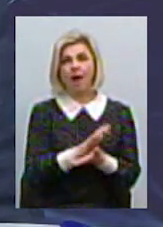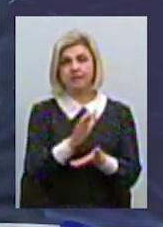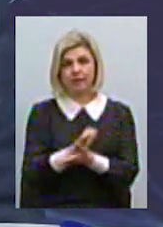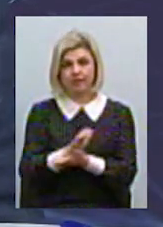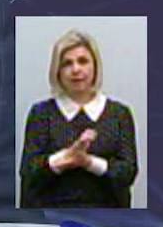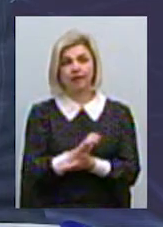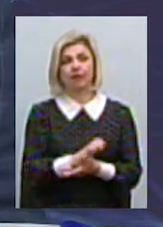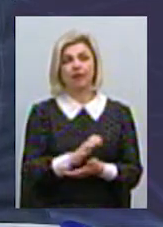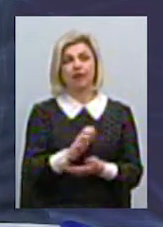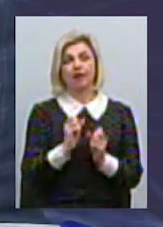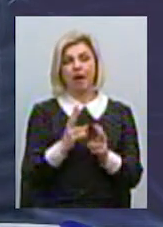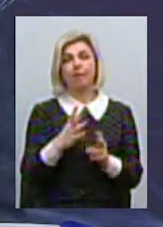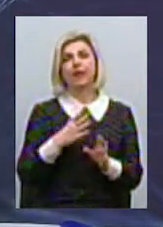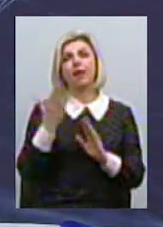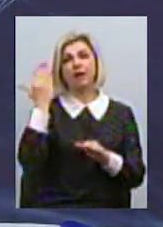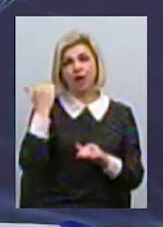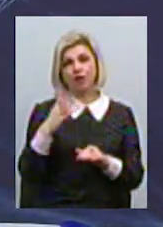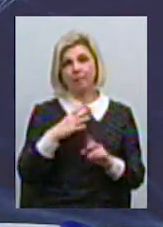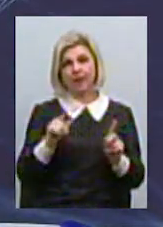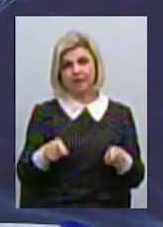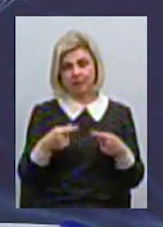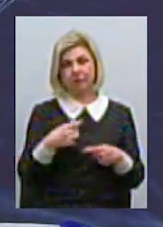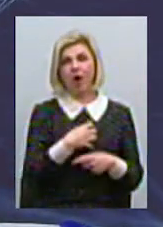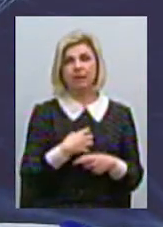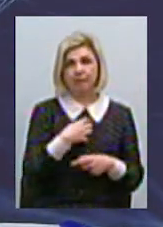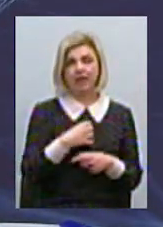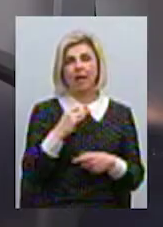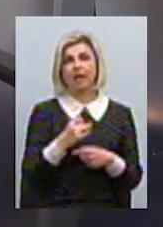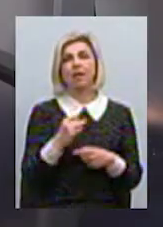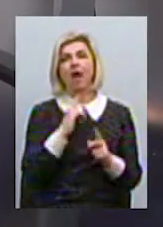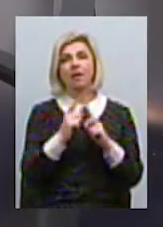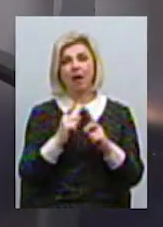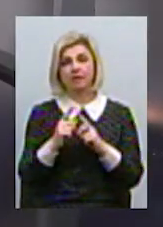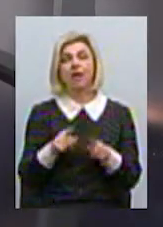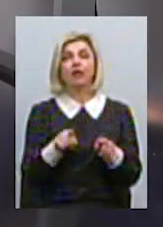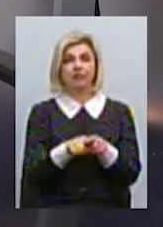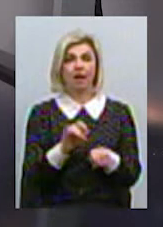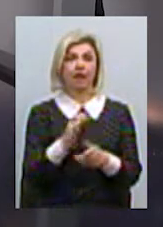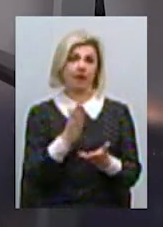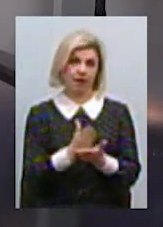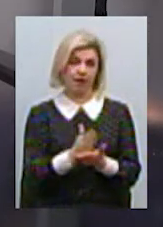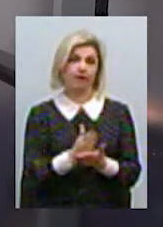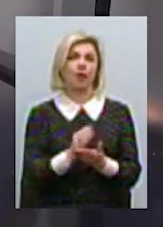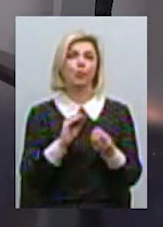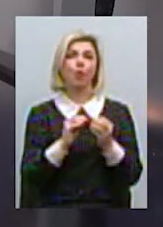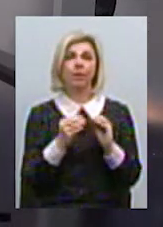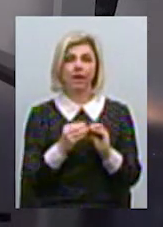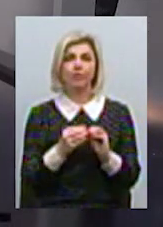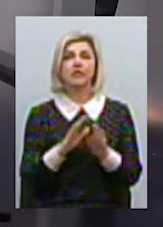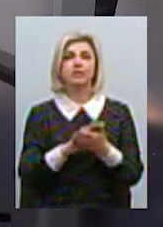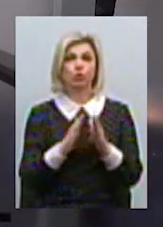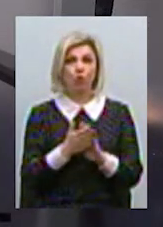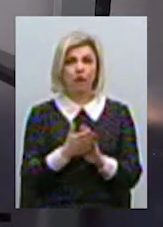вже, які раніше засновниками виступали, ради чи адміністрації, відповідні ради. Так, є певна проблематика, ситуація,